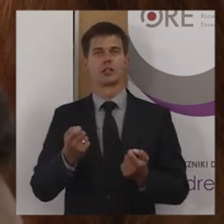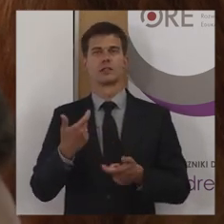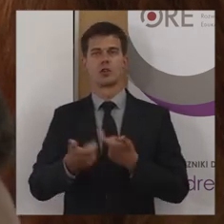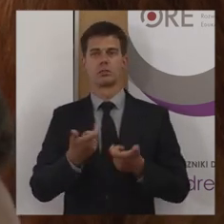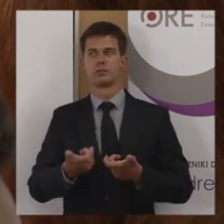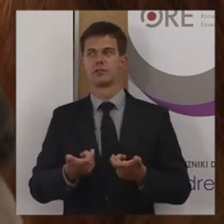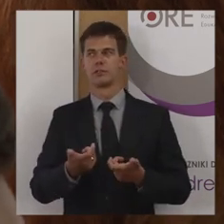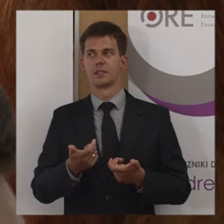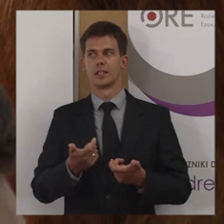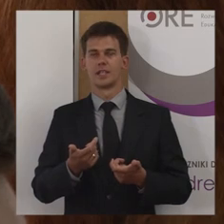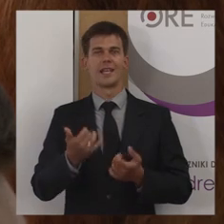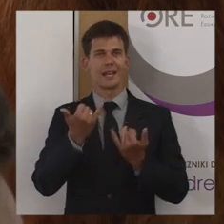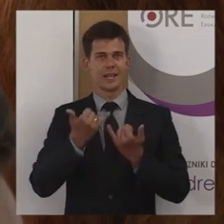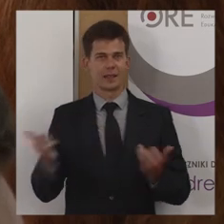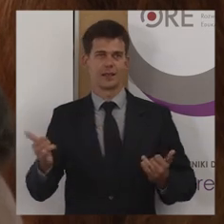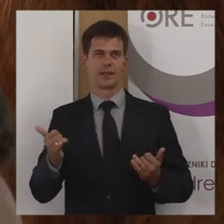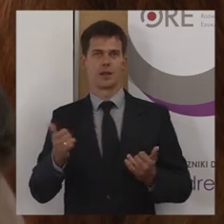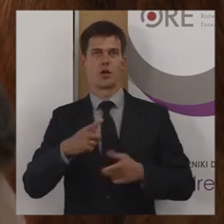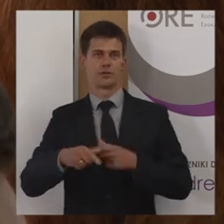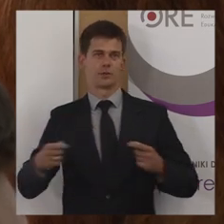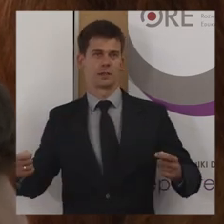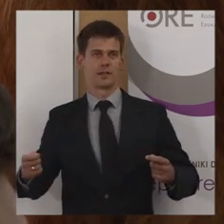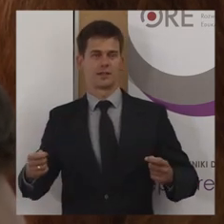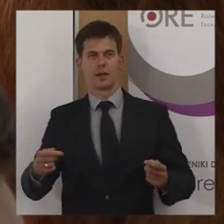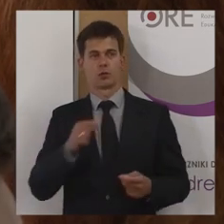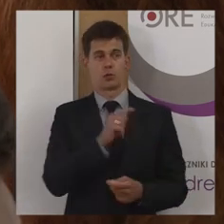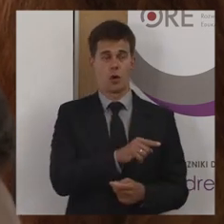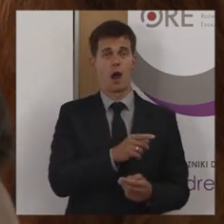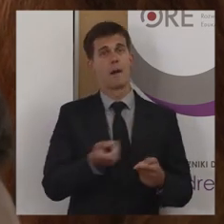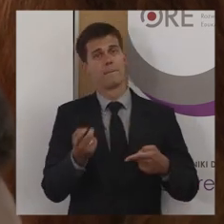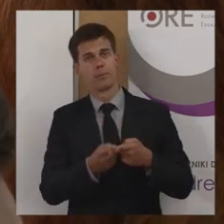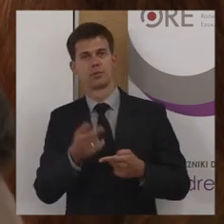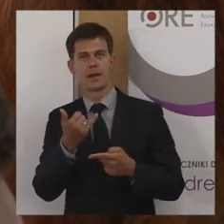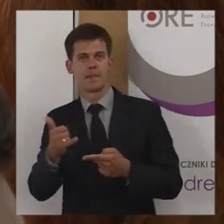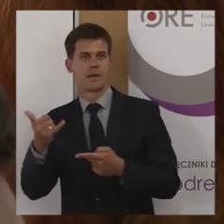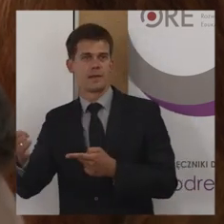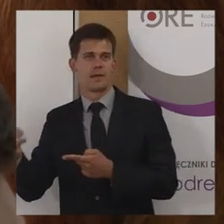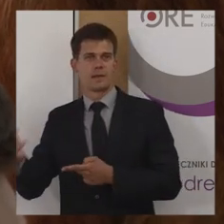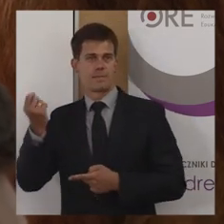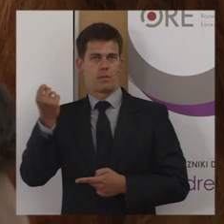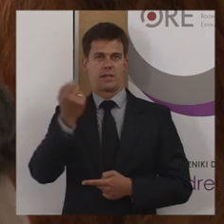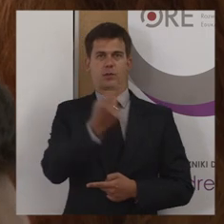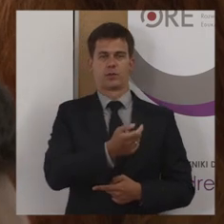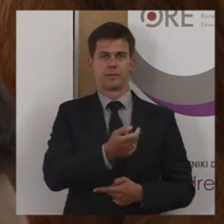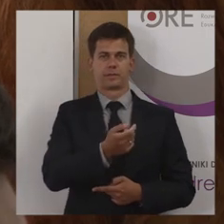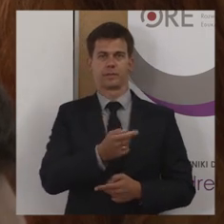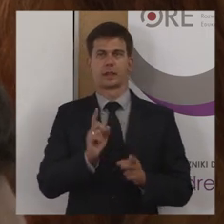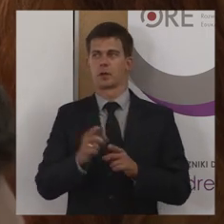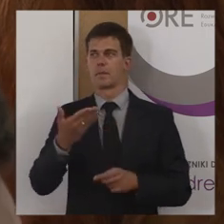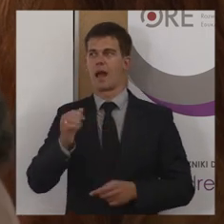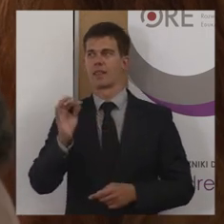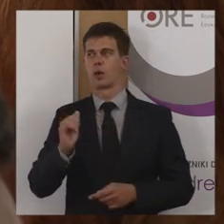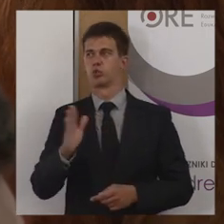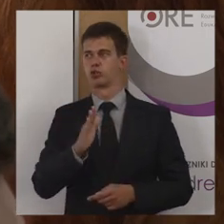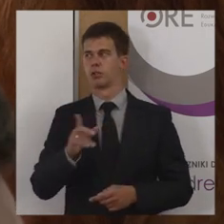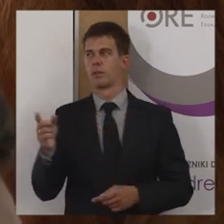dodatkowych, alternatywnych rozwiązań, tam gdzie one są absolutnie potrzebne i niezbędne. Pan Mateusz był